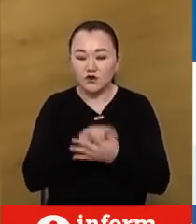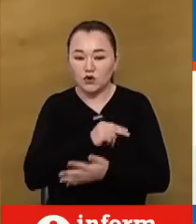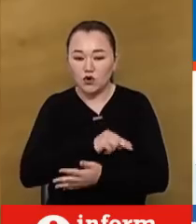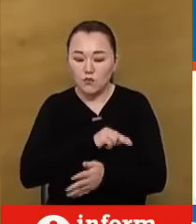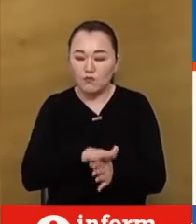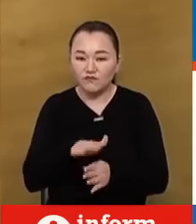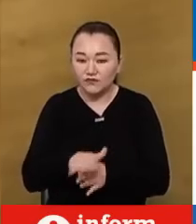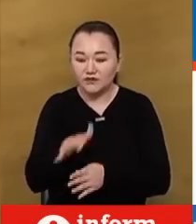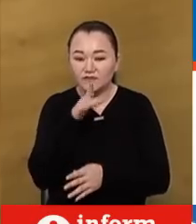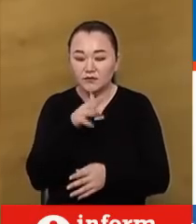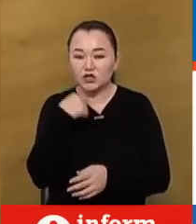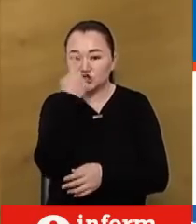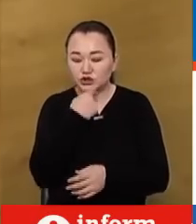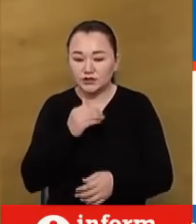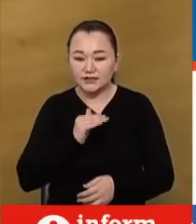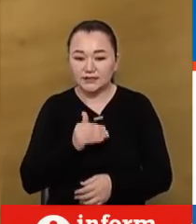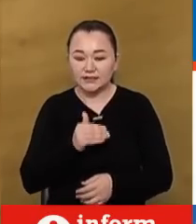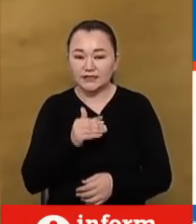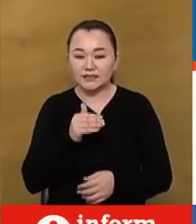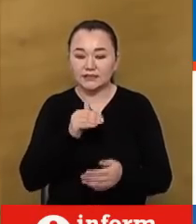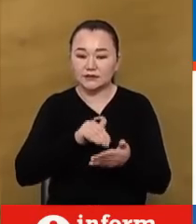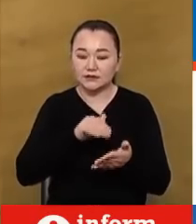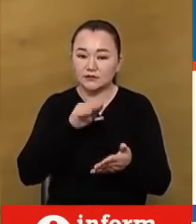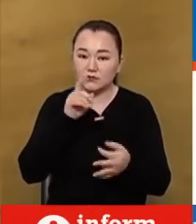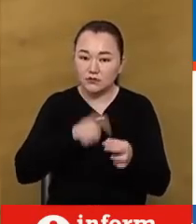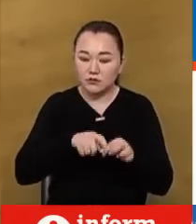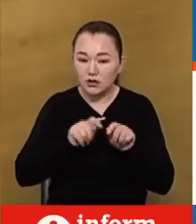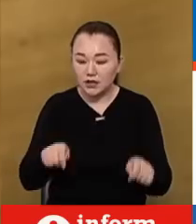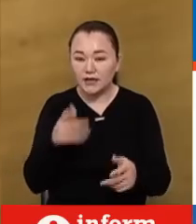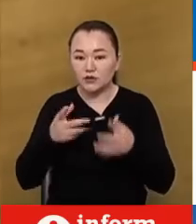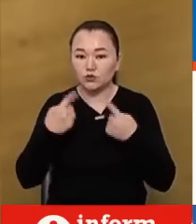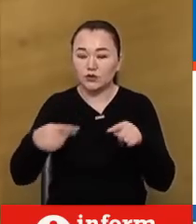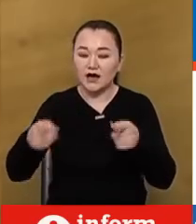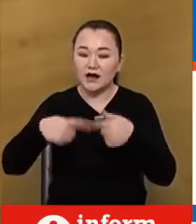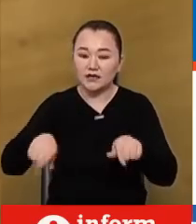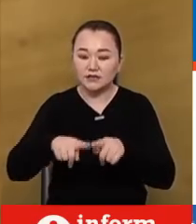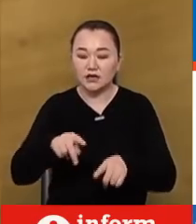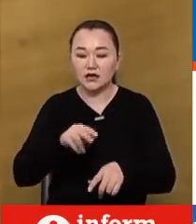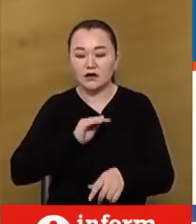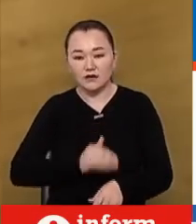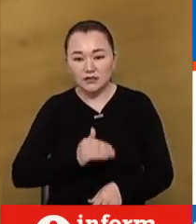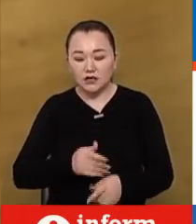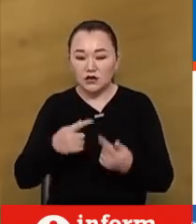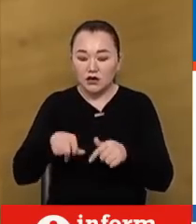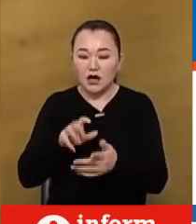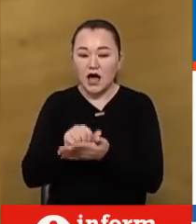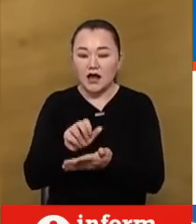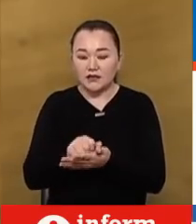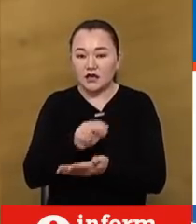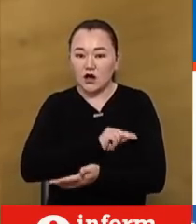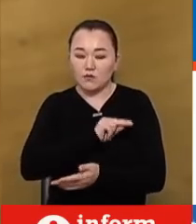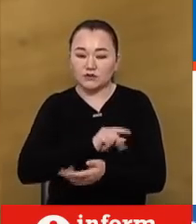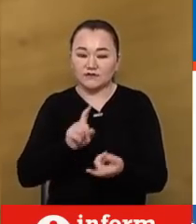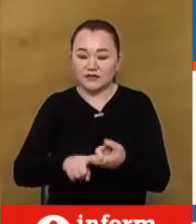асыру барысында жеке кәсіпкер ретінде тіркелу керек. Немесе басқа мекемелерге, кәсіпкерлерге жалдамалы қызметкер